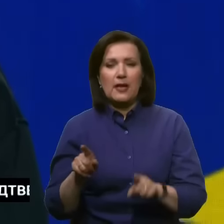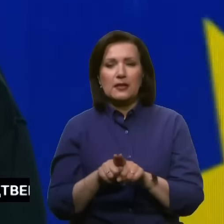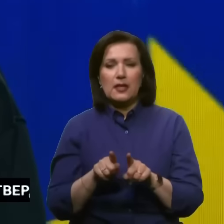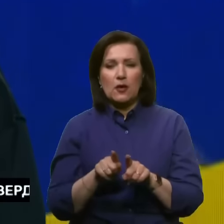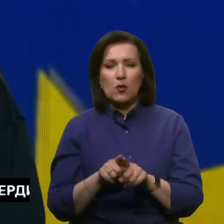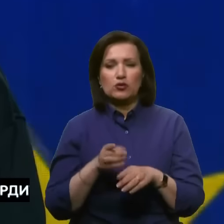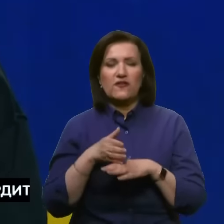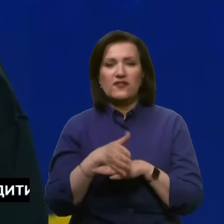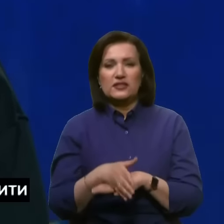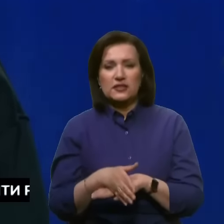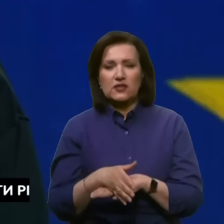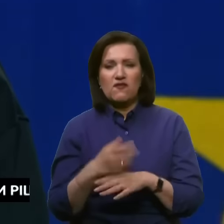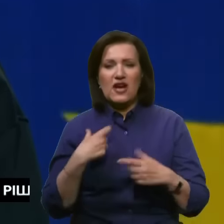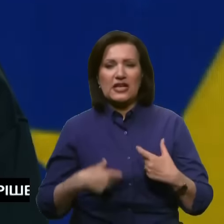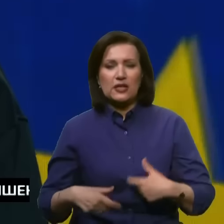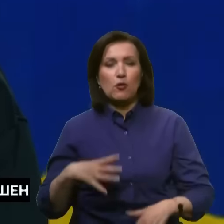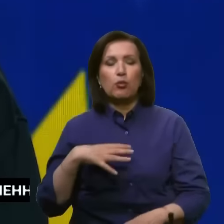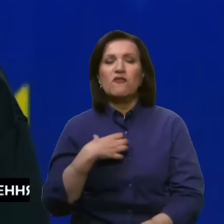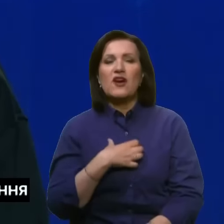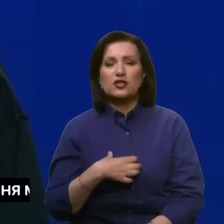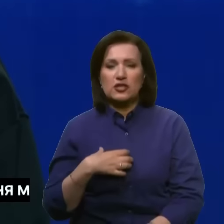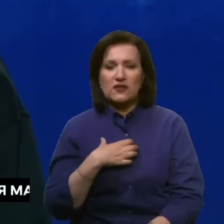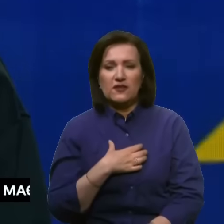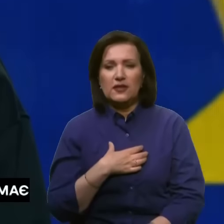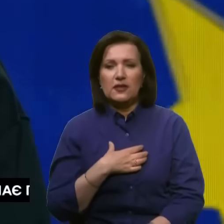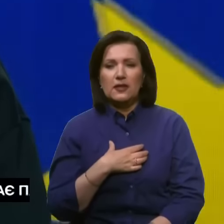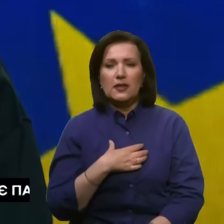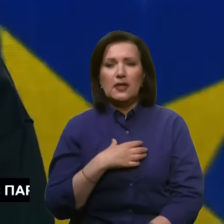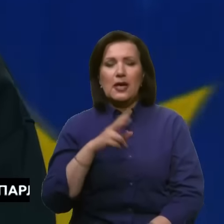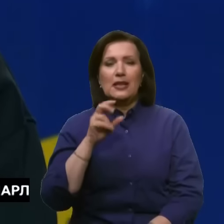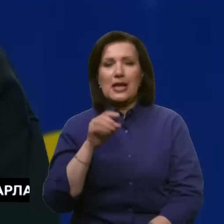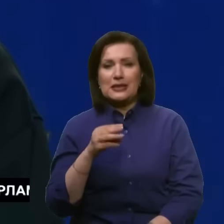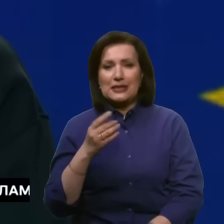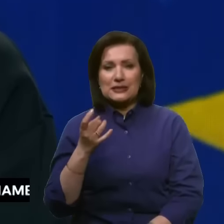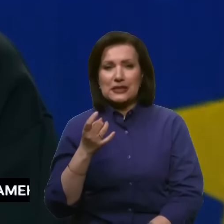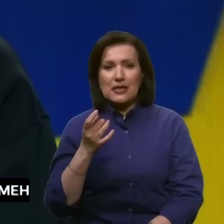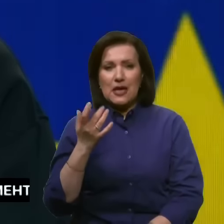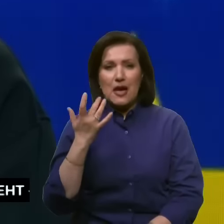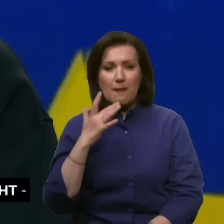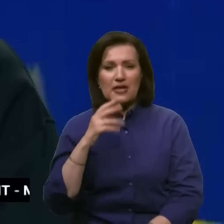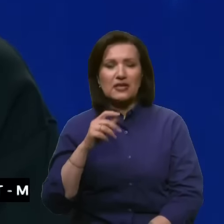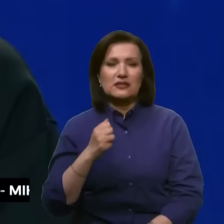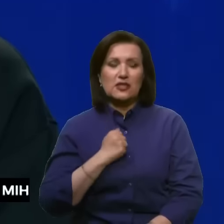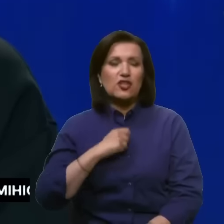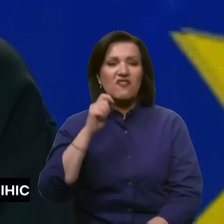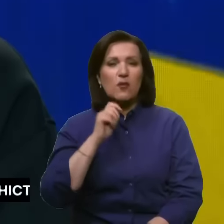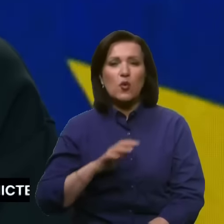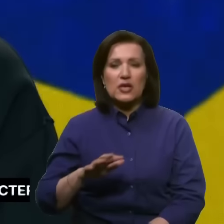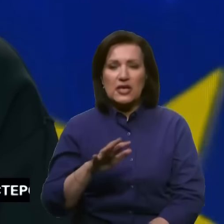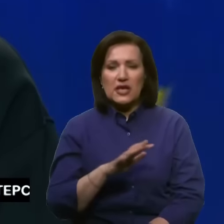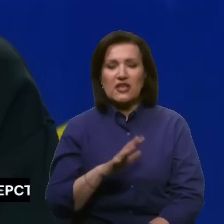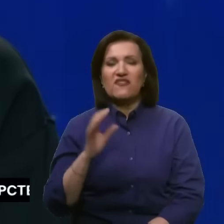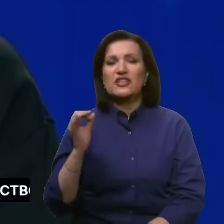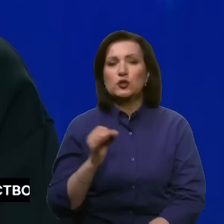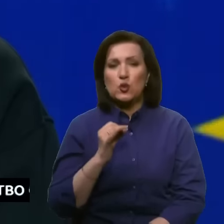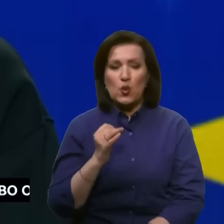також візит в Аргентину був важливий. Латинської Америці, на жаль, в Україні, в